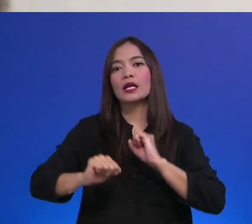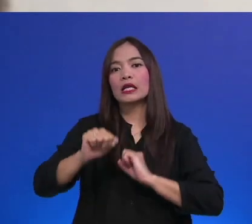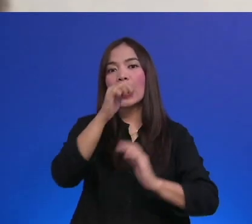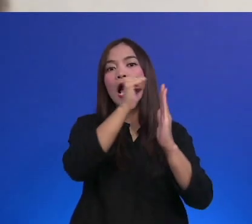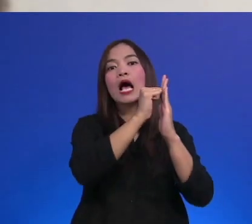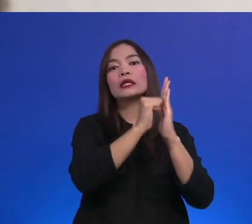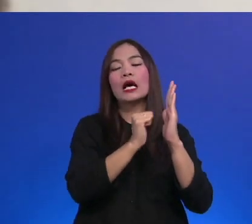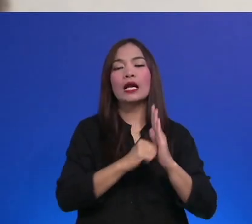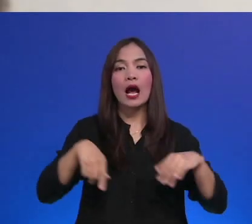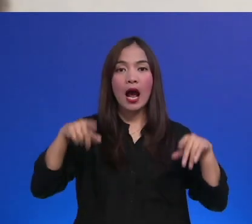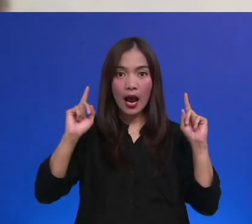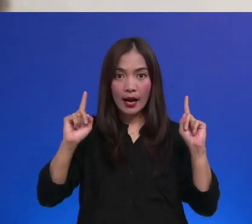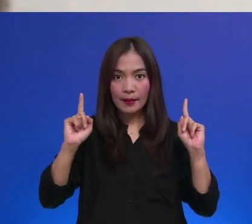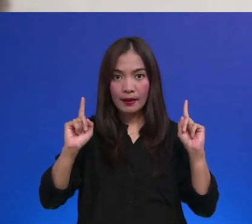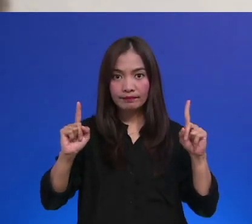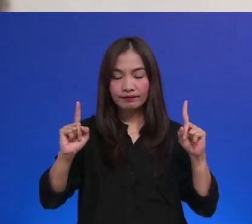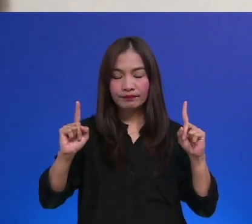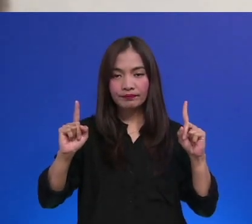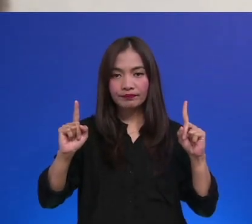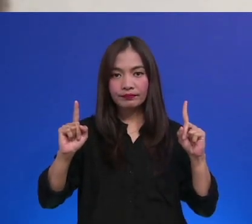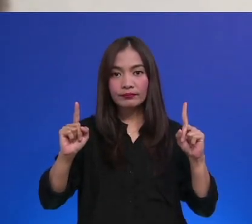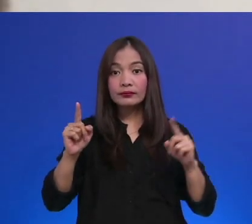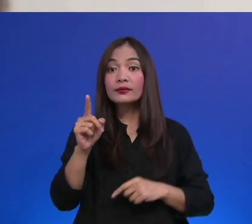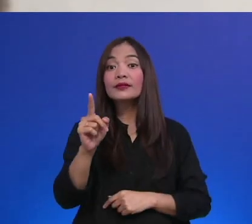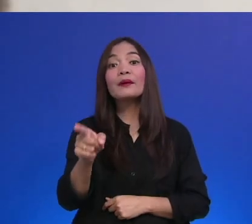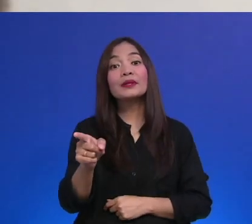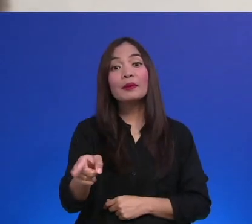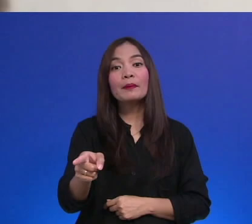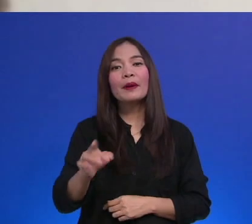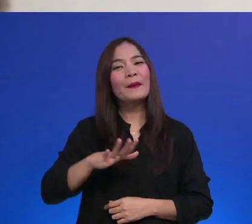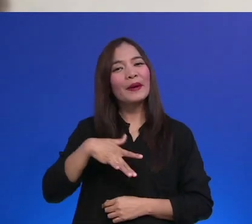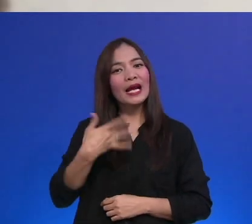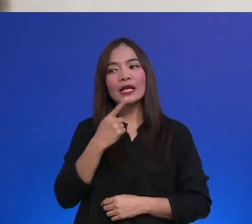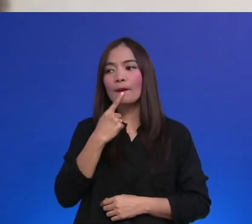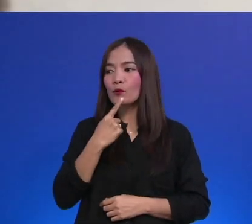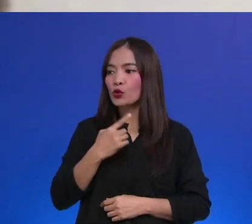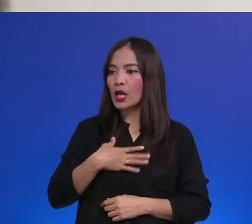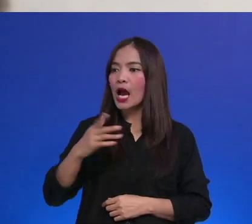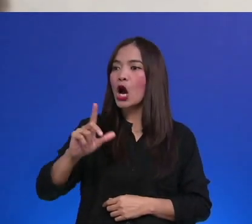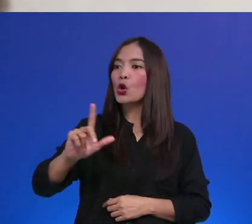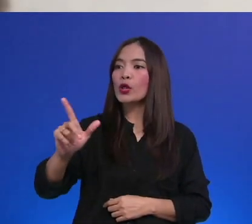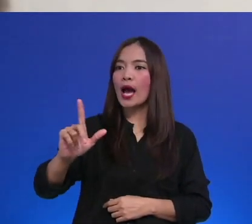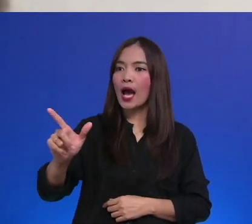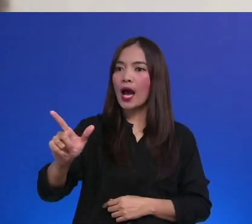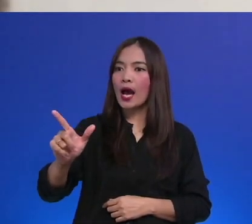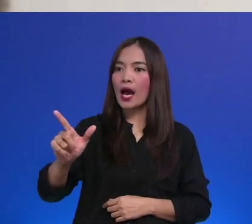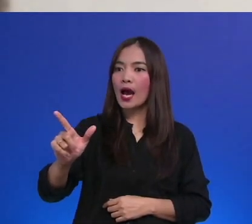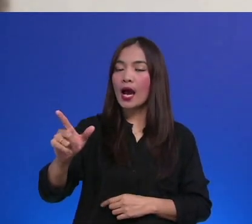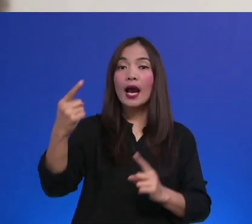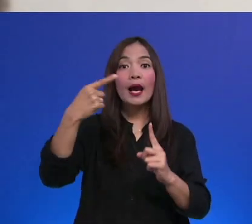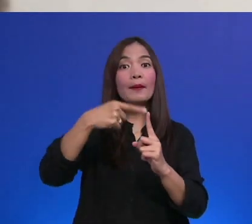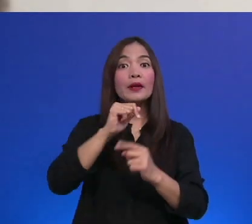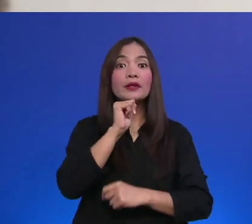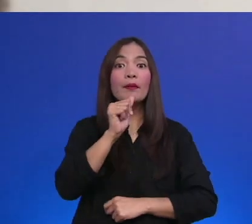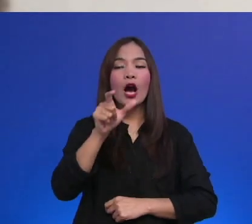agama karena merasa berhutang berhutang kepada orang